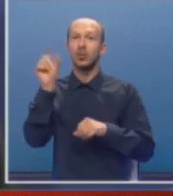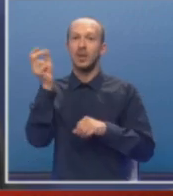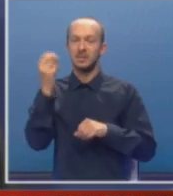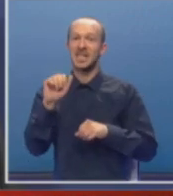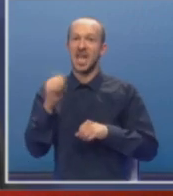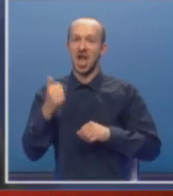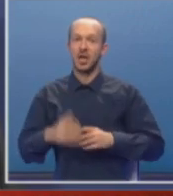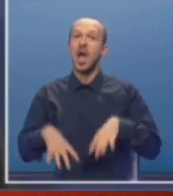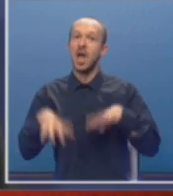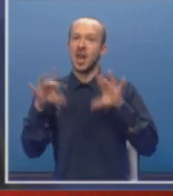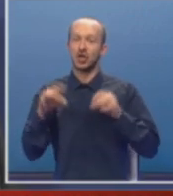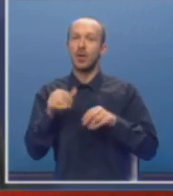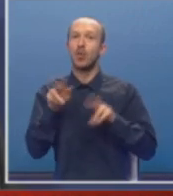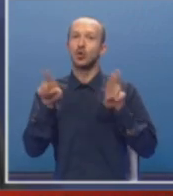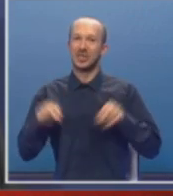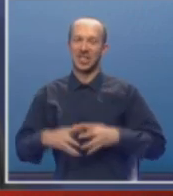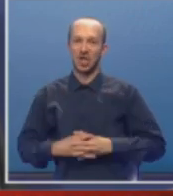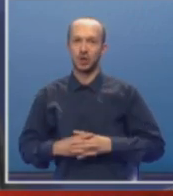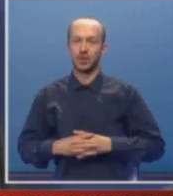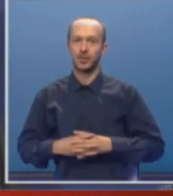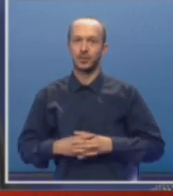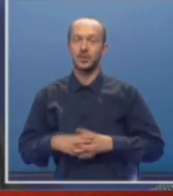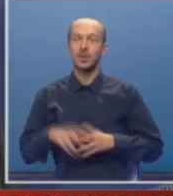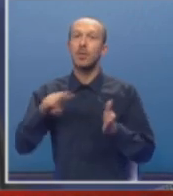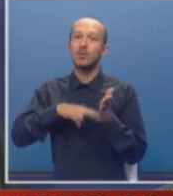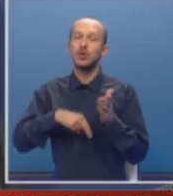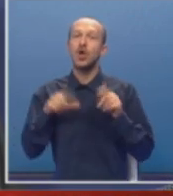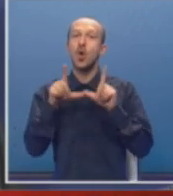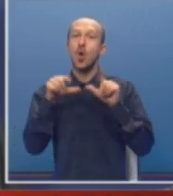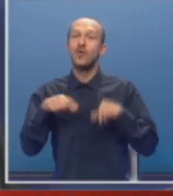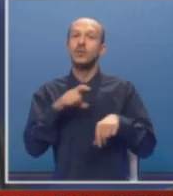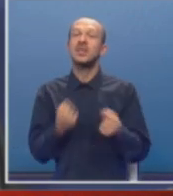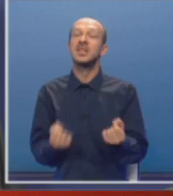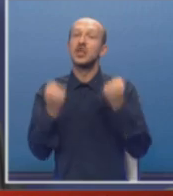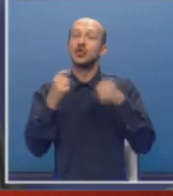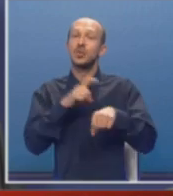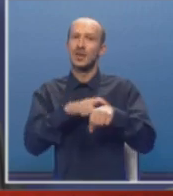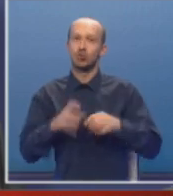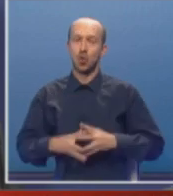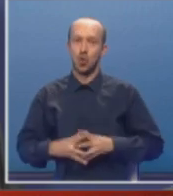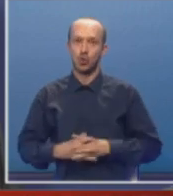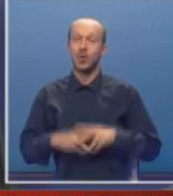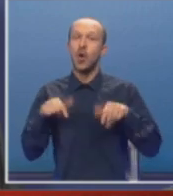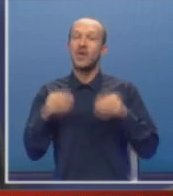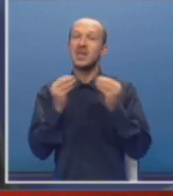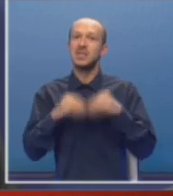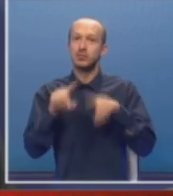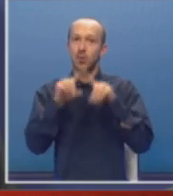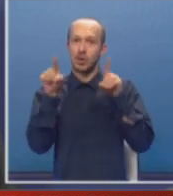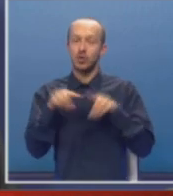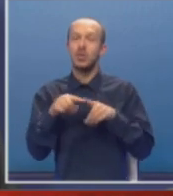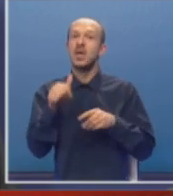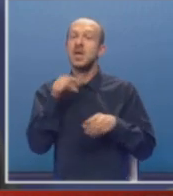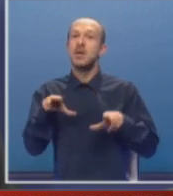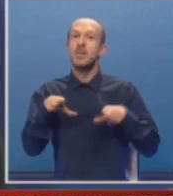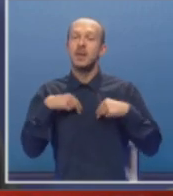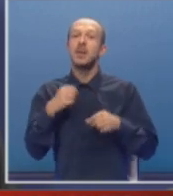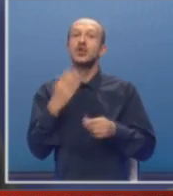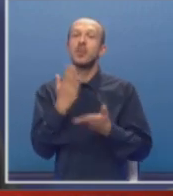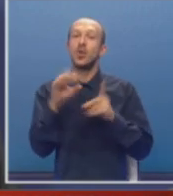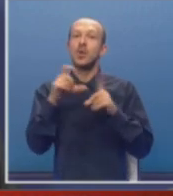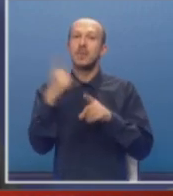Srpske je našla mogućnosti da potpiše u ovom trenutku, u ovom teškom trenutku, ovaj sporazum i primjena njegova će